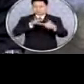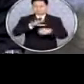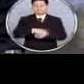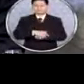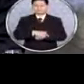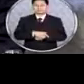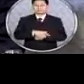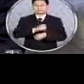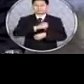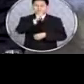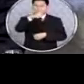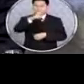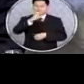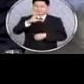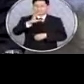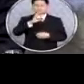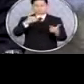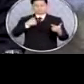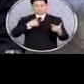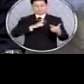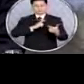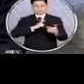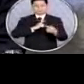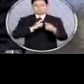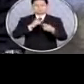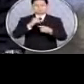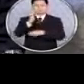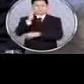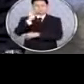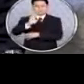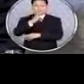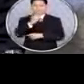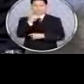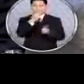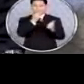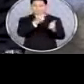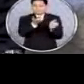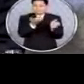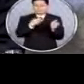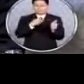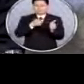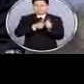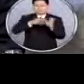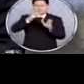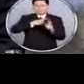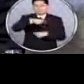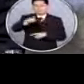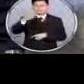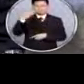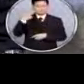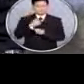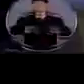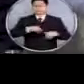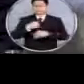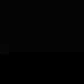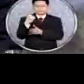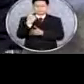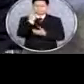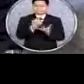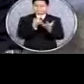政府间的组织，不过我们也能够派前副总统去参加，这个都是过去前朝做不到的，我们做到了。我们现